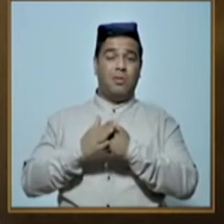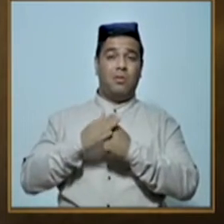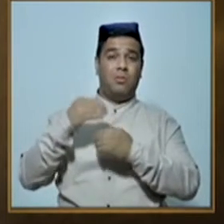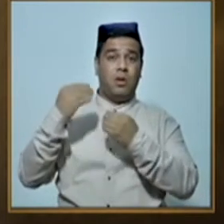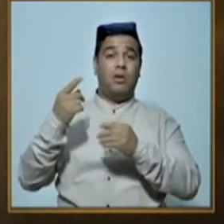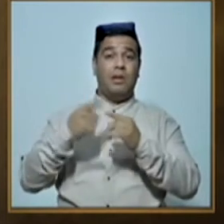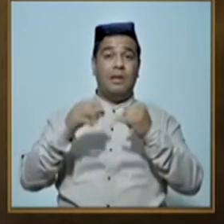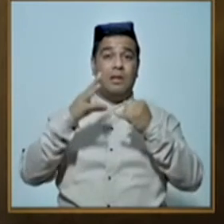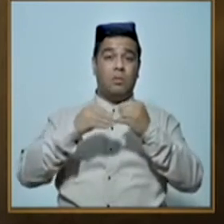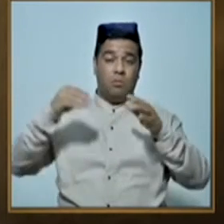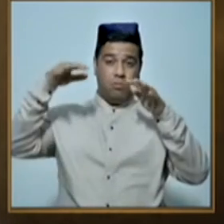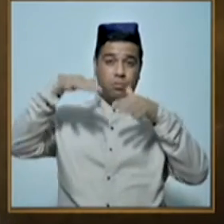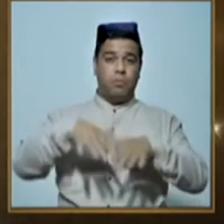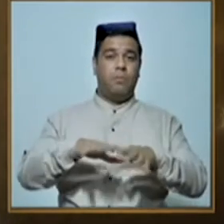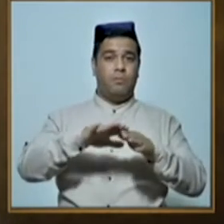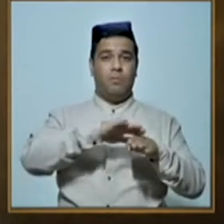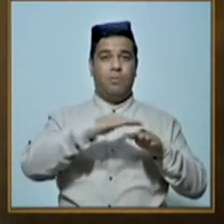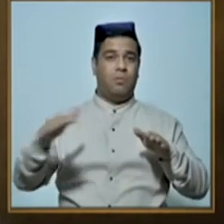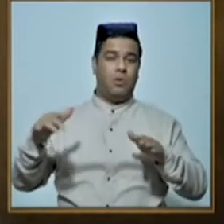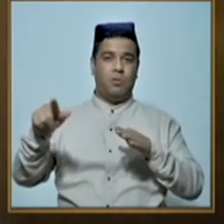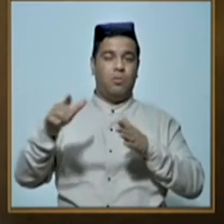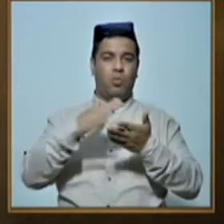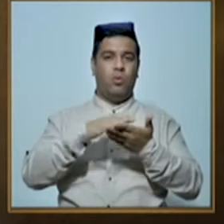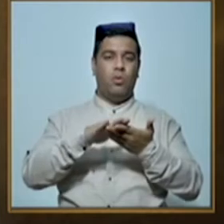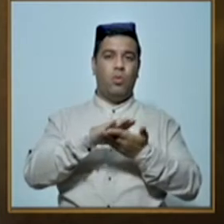yer yuttu, malıge koşup.